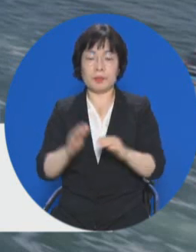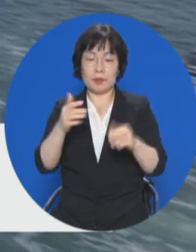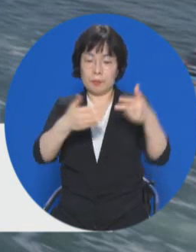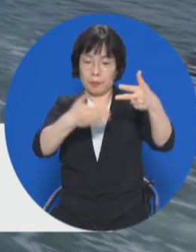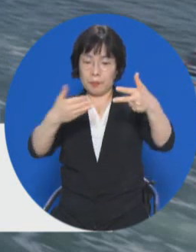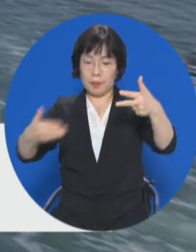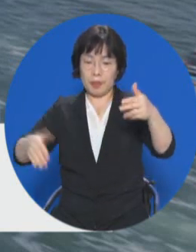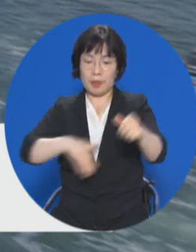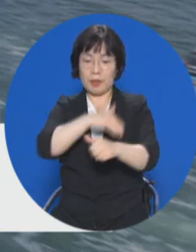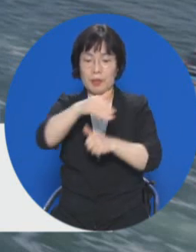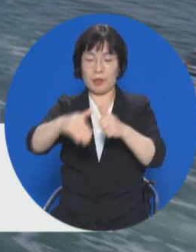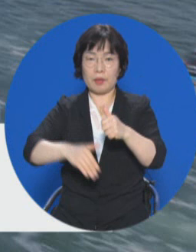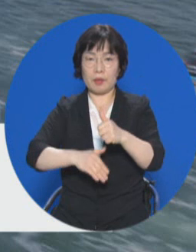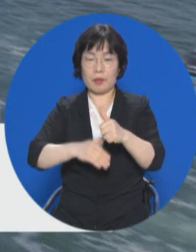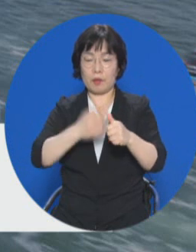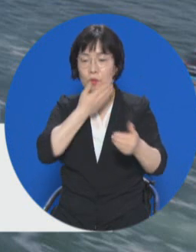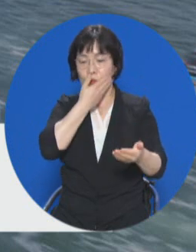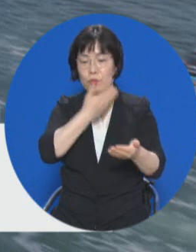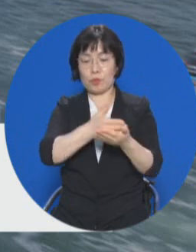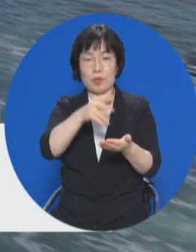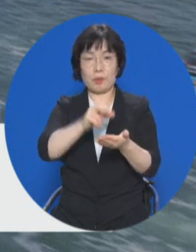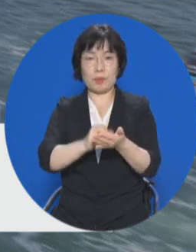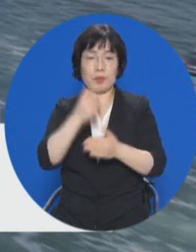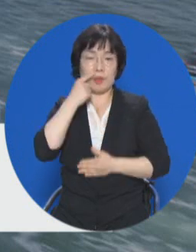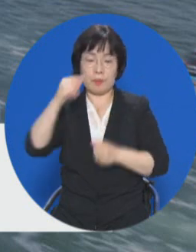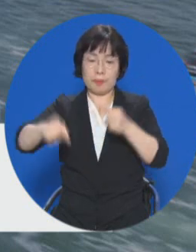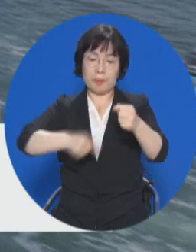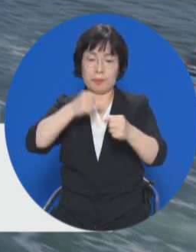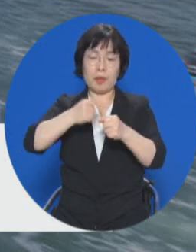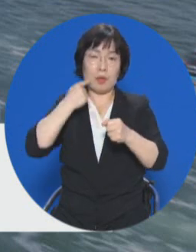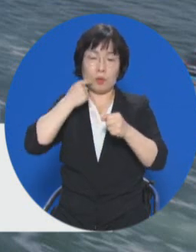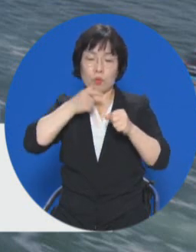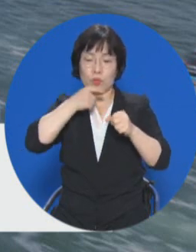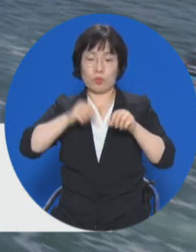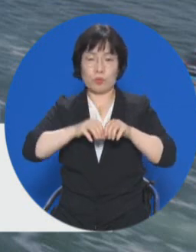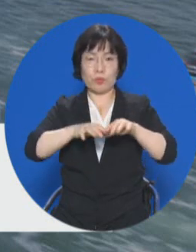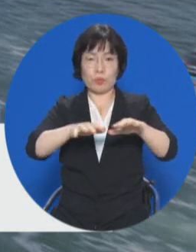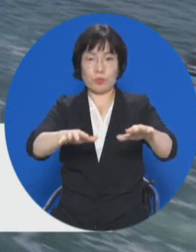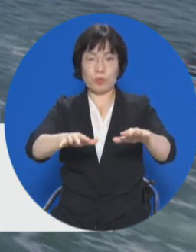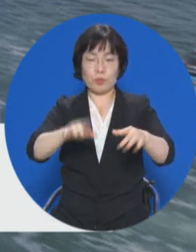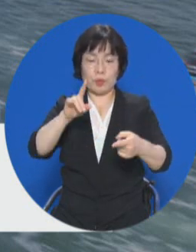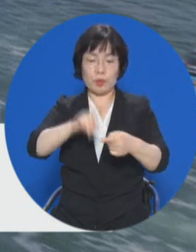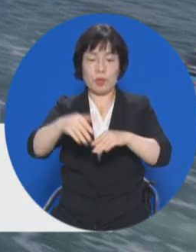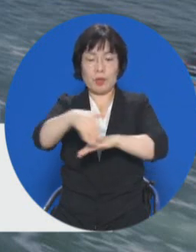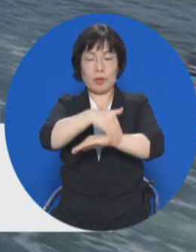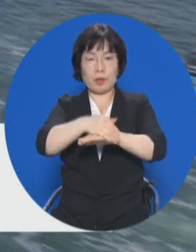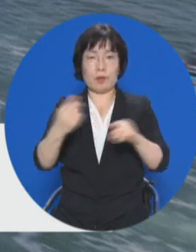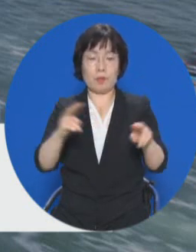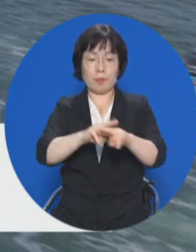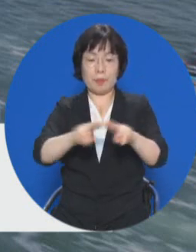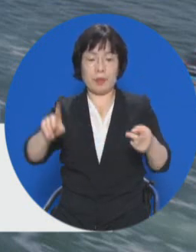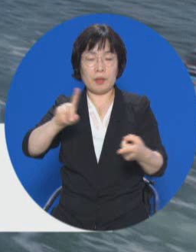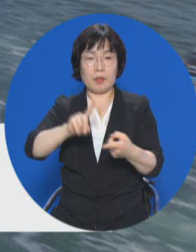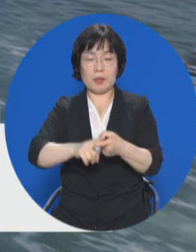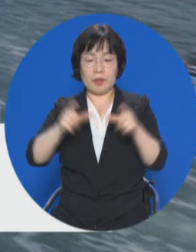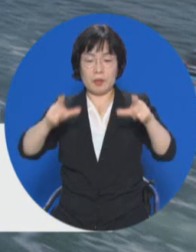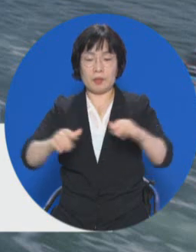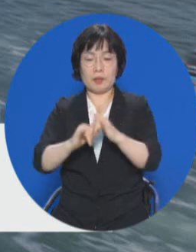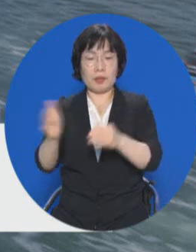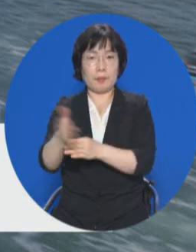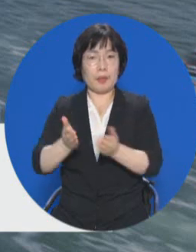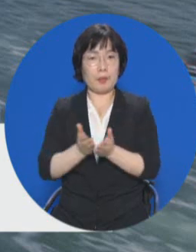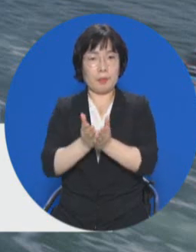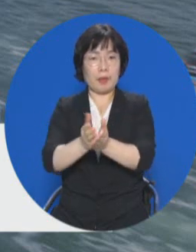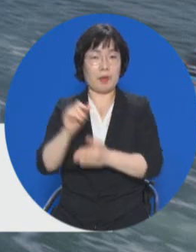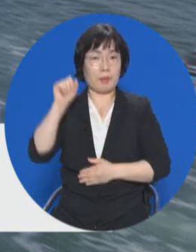태평양 주변국들의 최대 쟁점으로 부각되고 있는 일본 방사능 오염수의 해양 방류 계획 철회를 요구하는 지역 어민들의